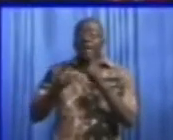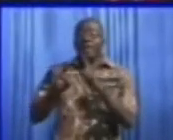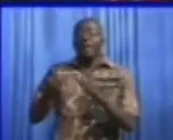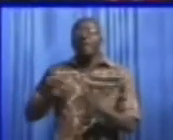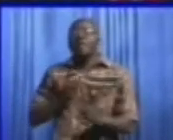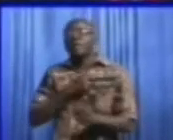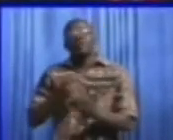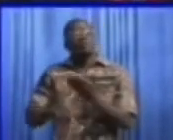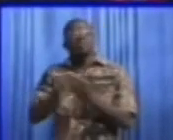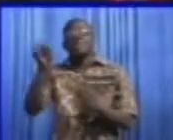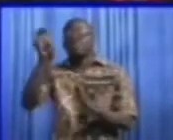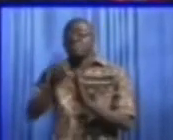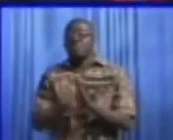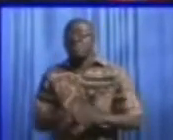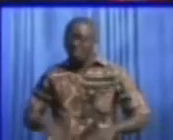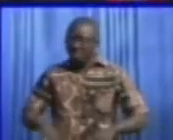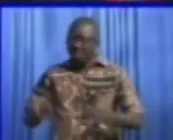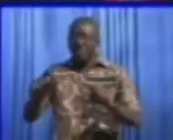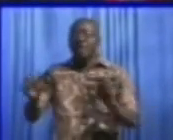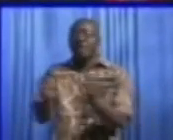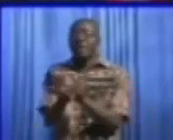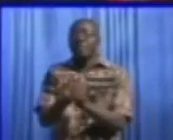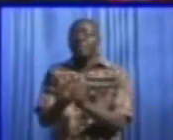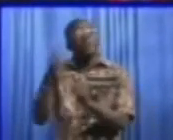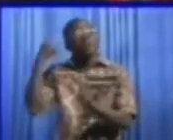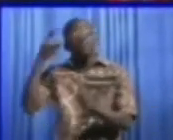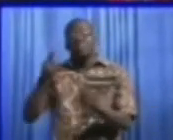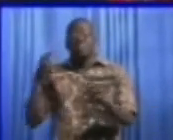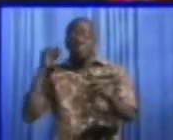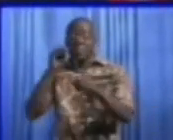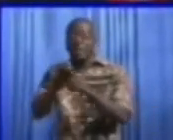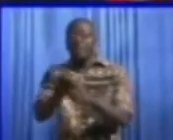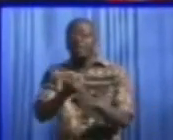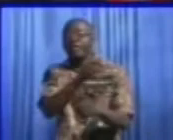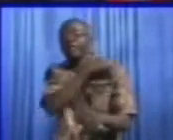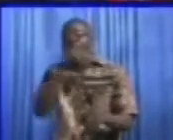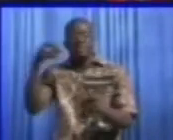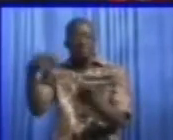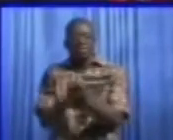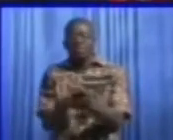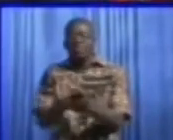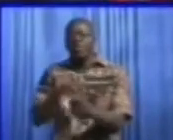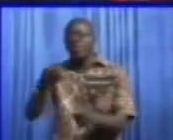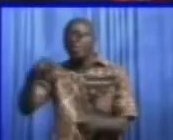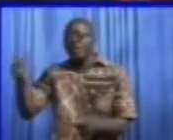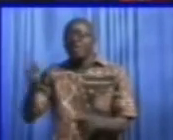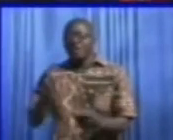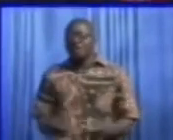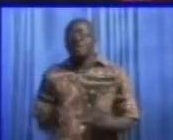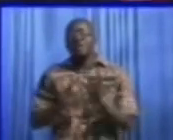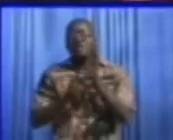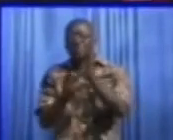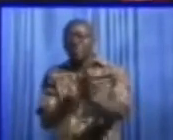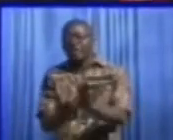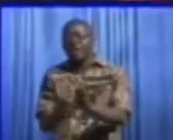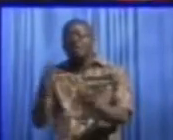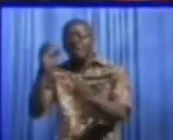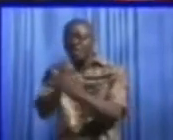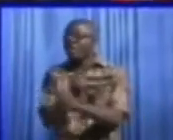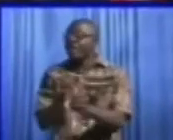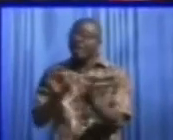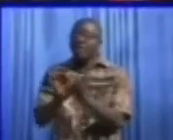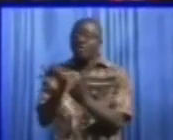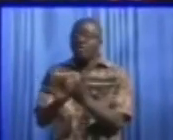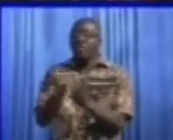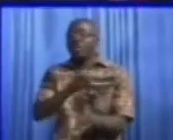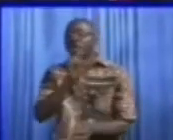tout simplement continuer dans cette lancée. Et si toutefois il y a d'autres nouveaux fronts qui venaient de se présenter, nous allons les prendre en compte. Je